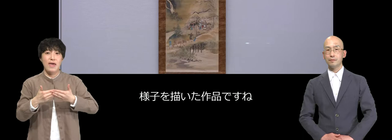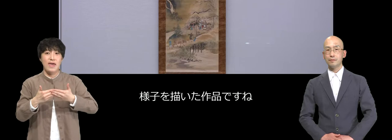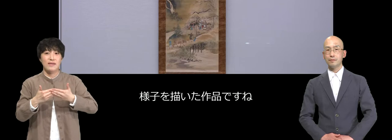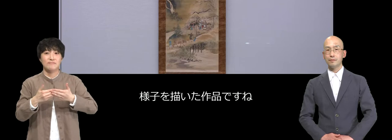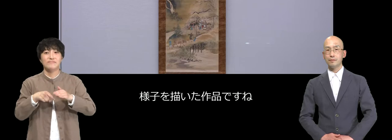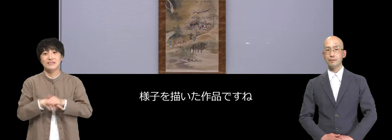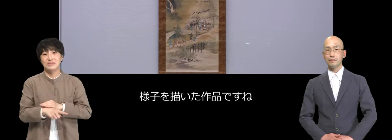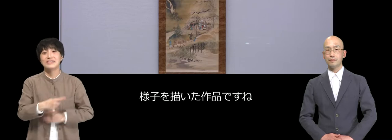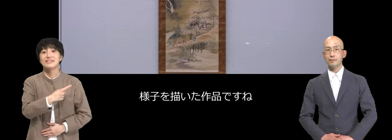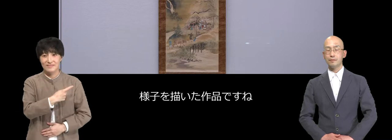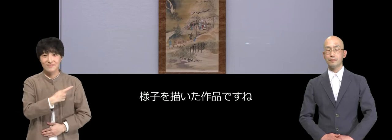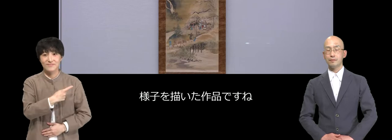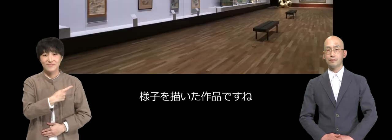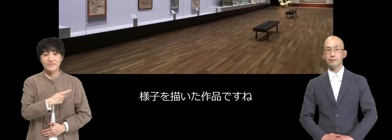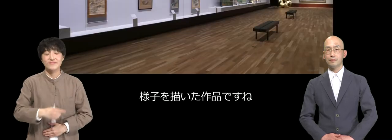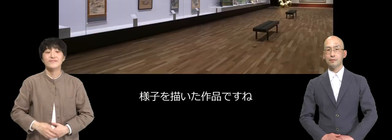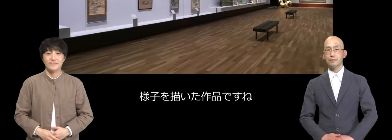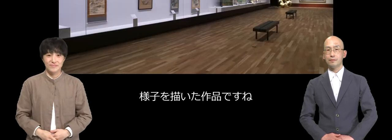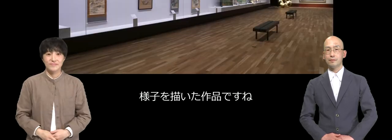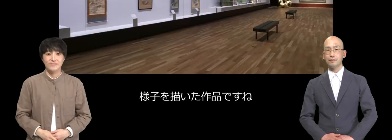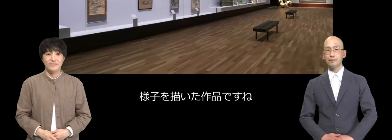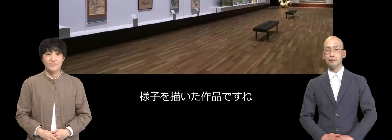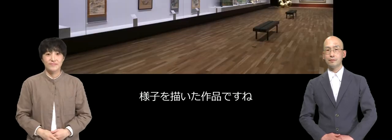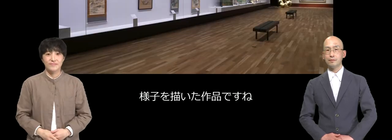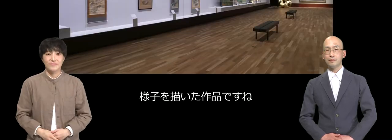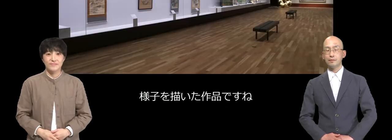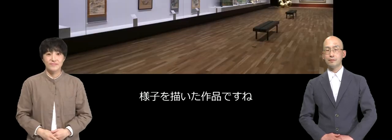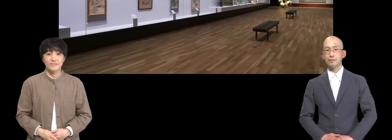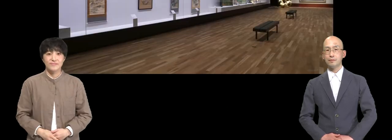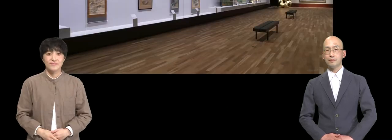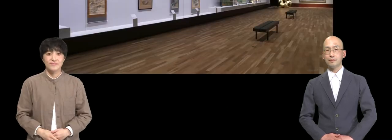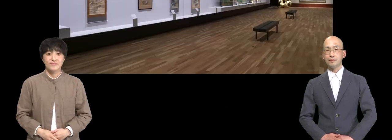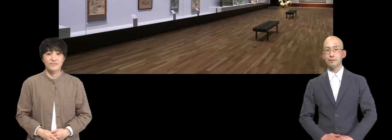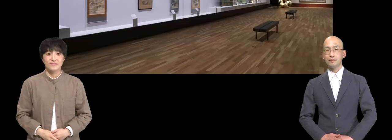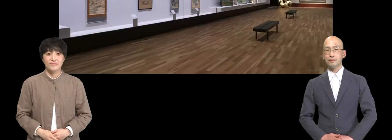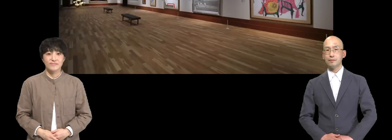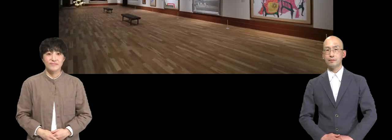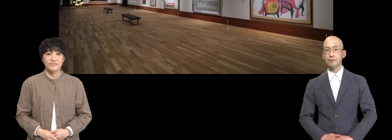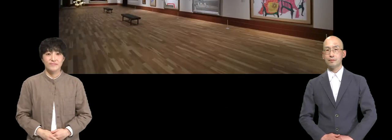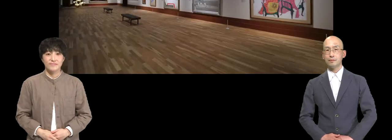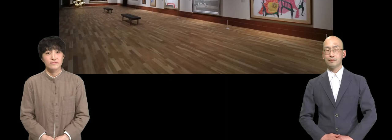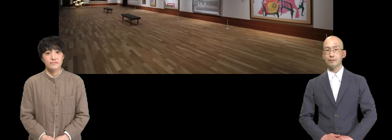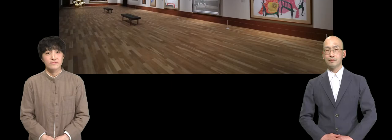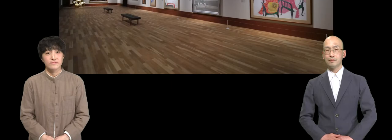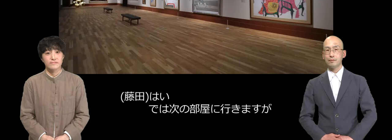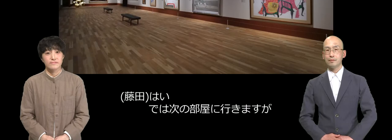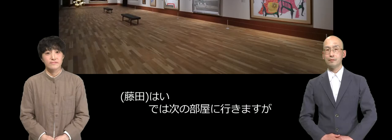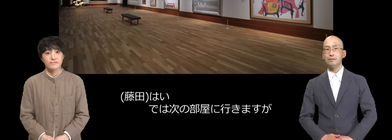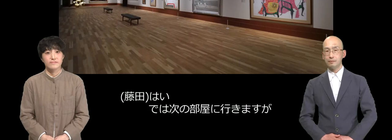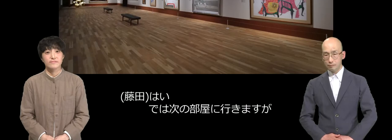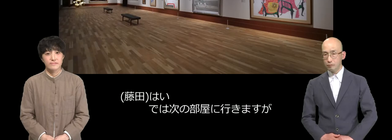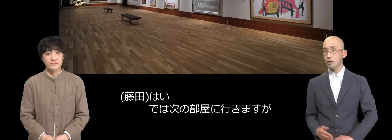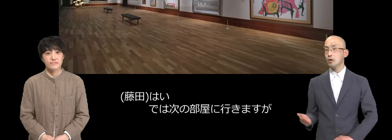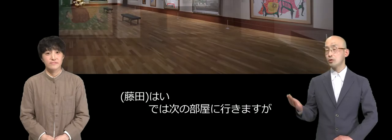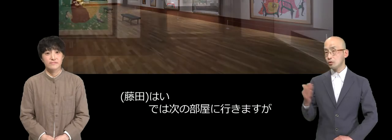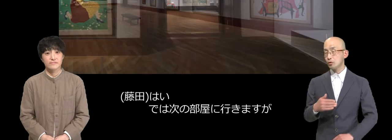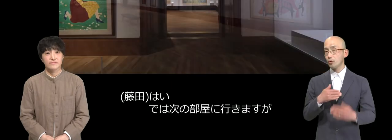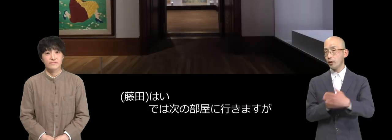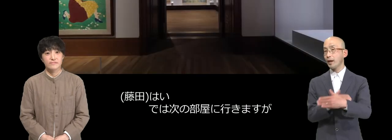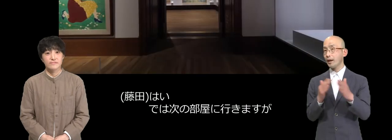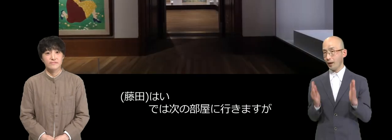を描いたまあ作品んですねはいては次の部屋